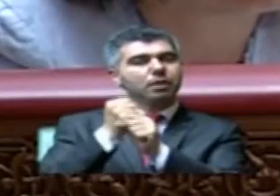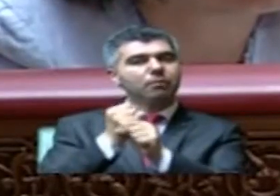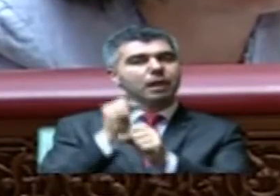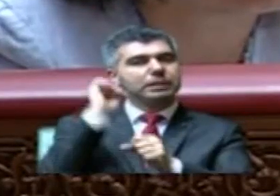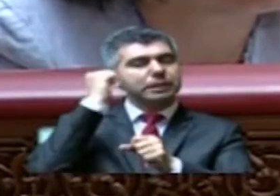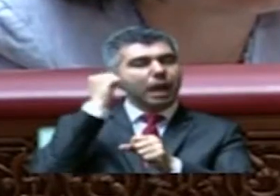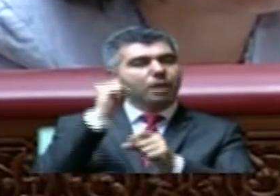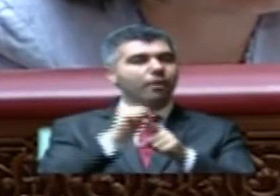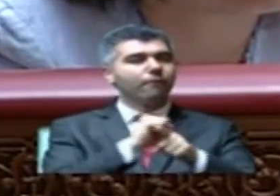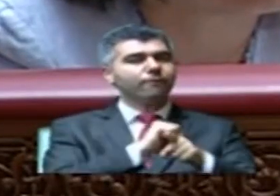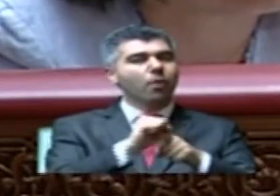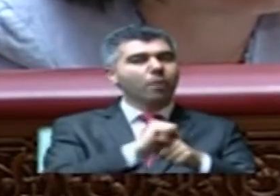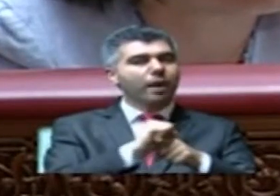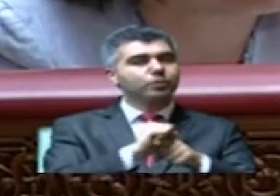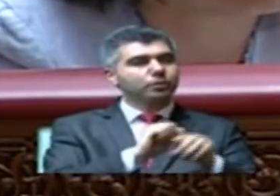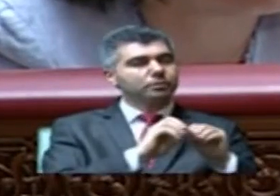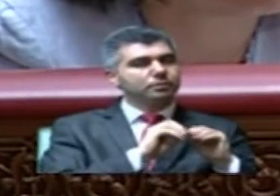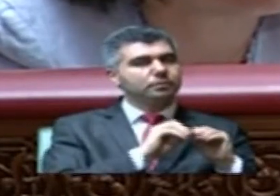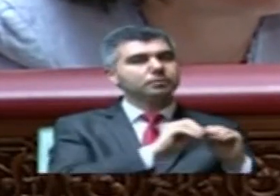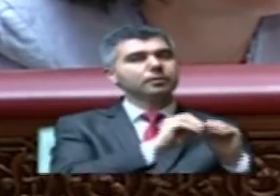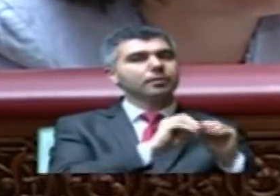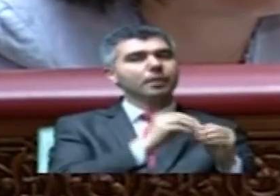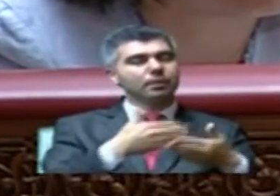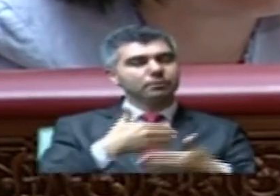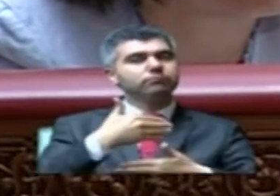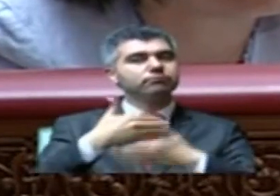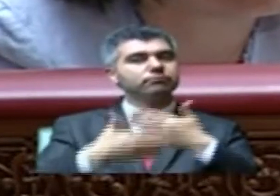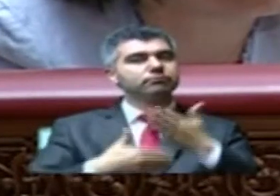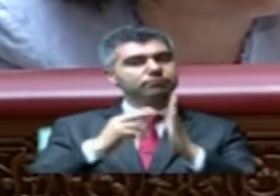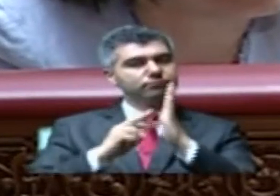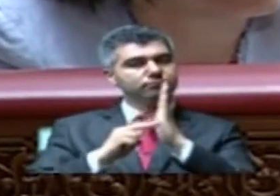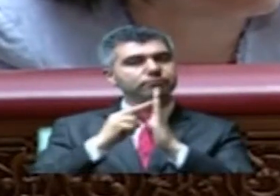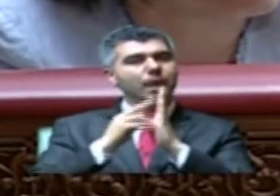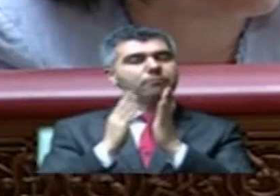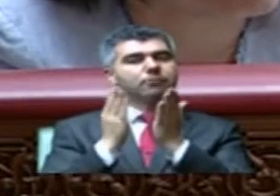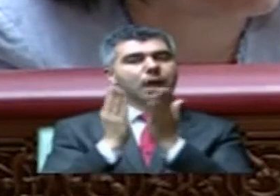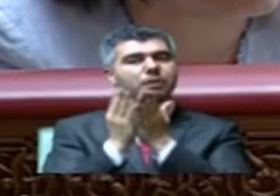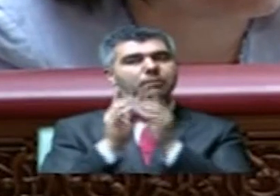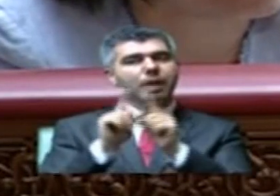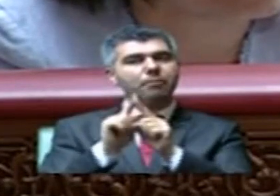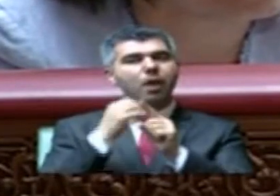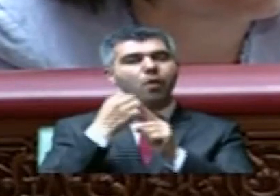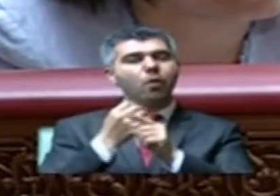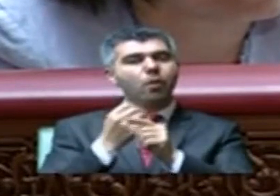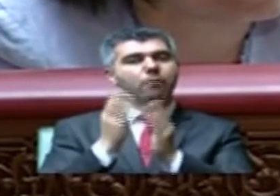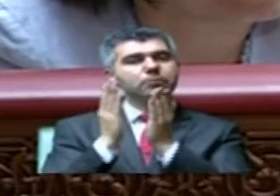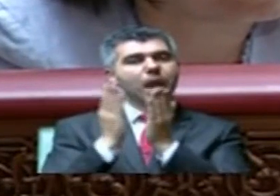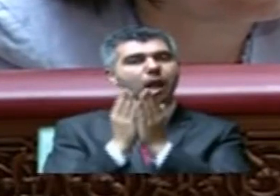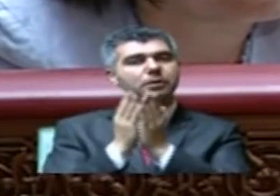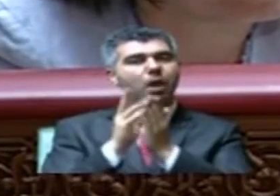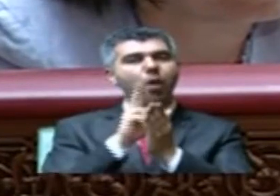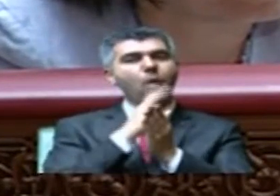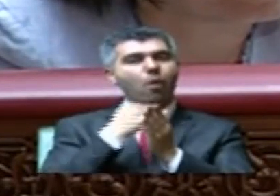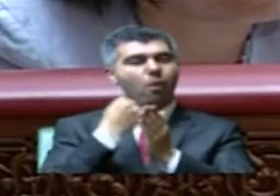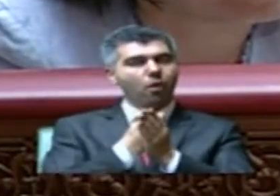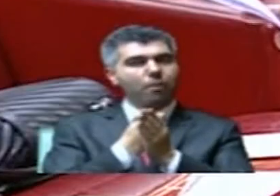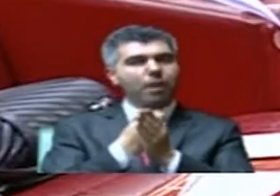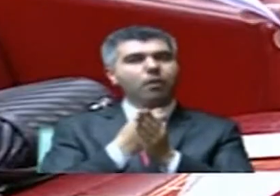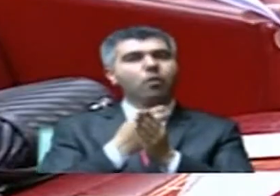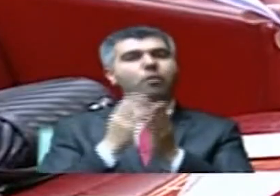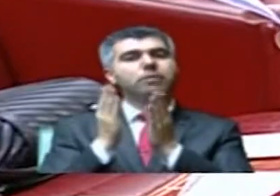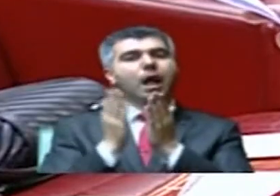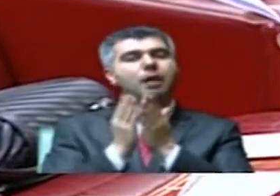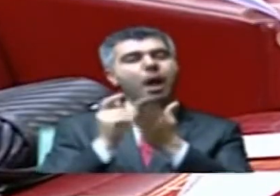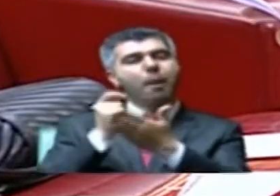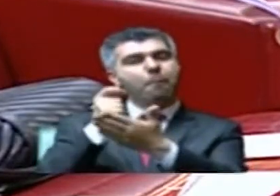التدريب، تبدير مراكز التدريب في إطار الشراكة بين القطاع العام والقطاع الخاص، وأيضا إعادة